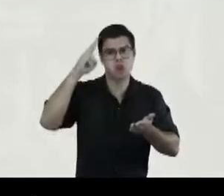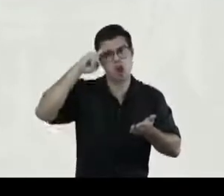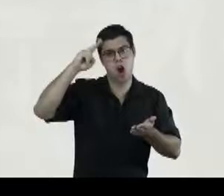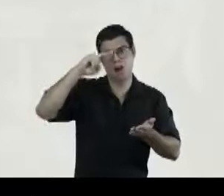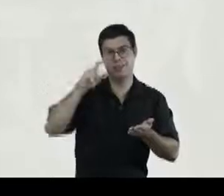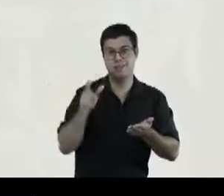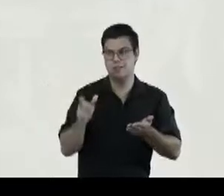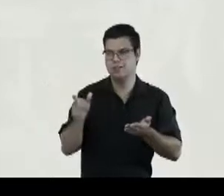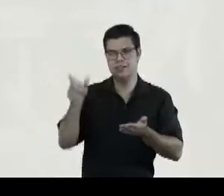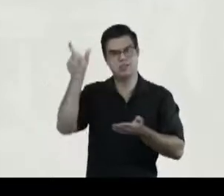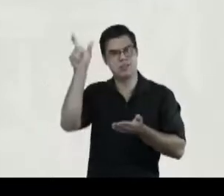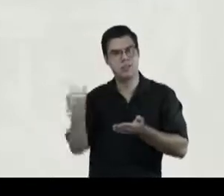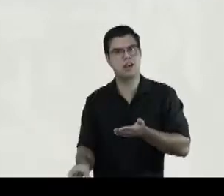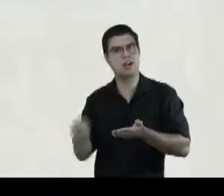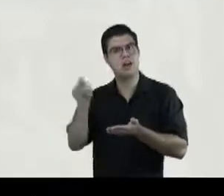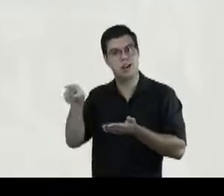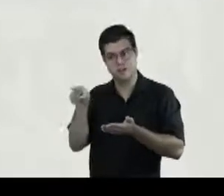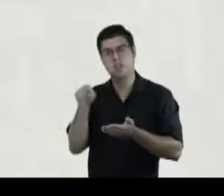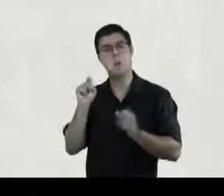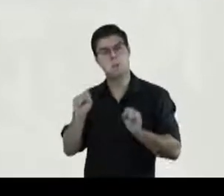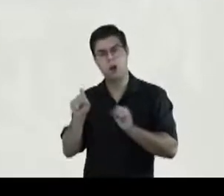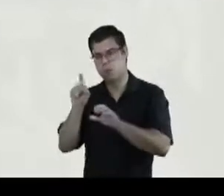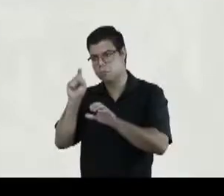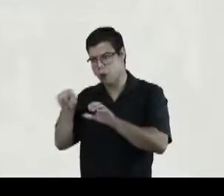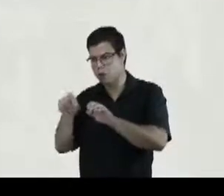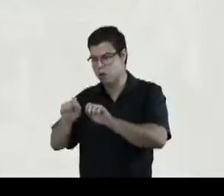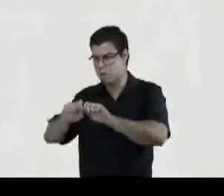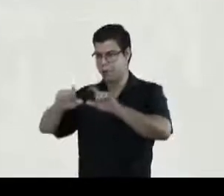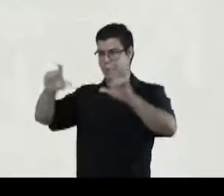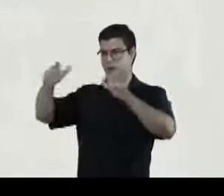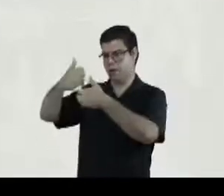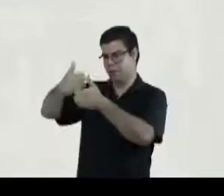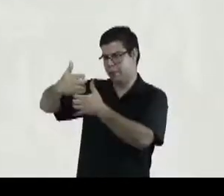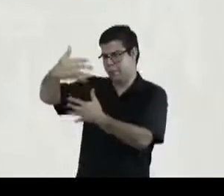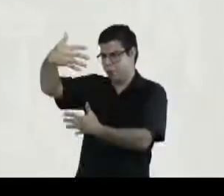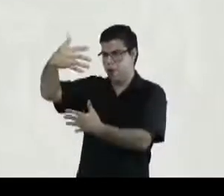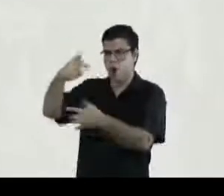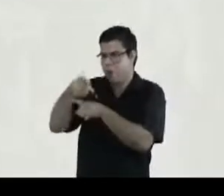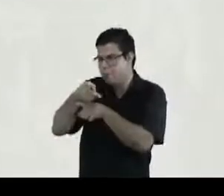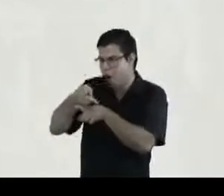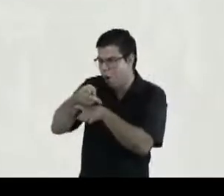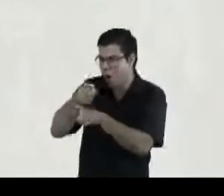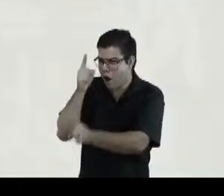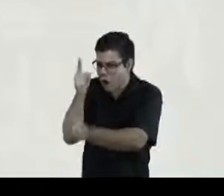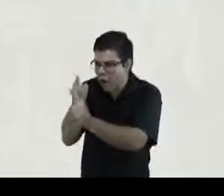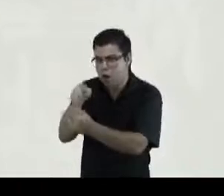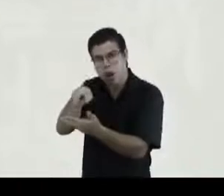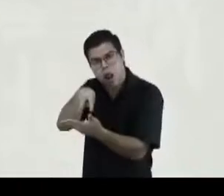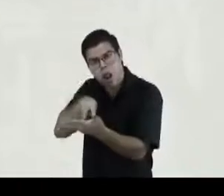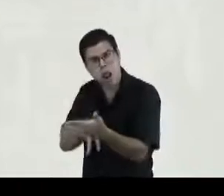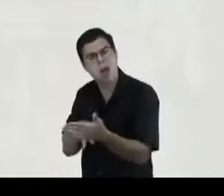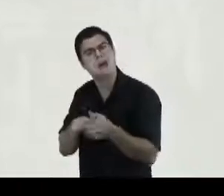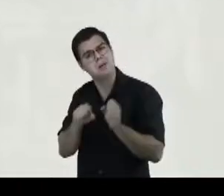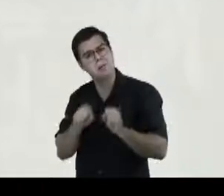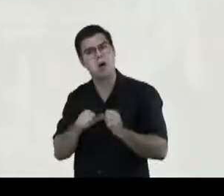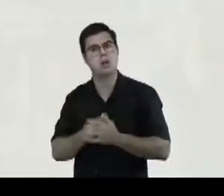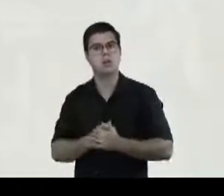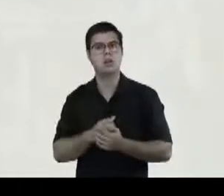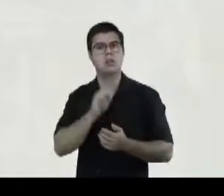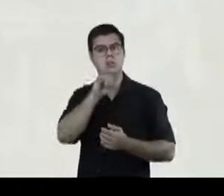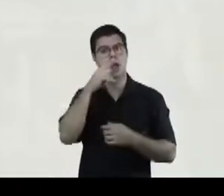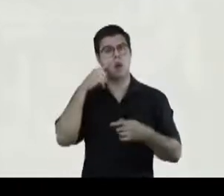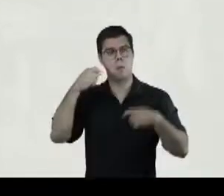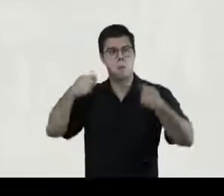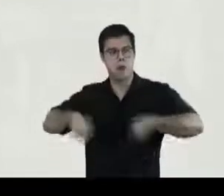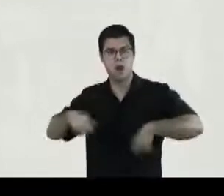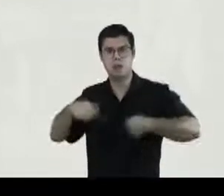l'ouvrir, chercher, lire. Certes, si on a besoin de chercher un livre, on va regarder dans